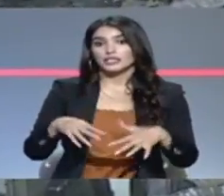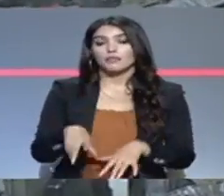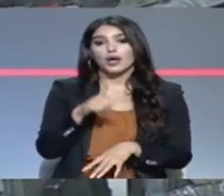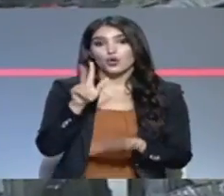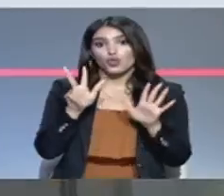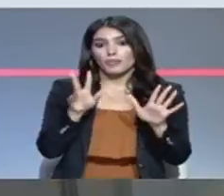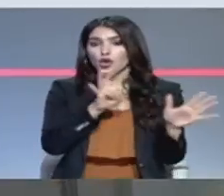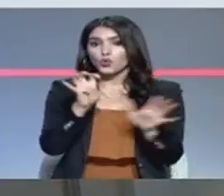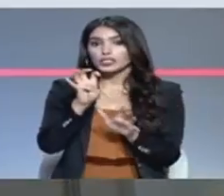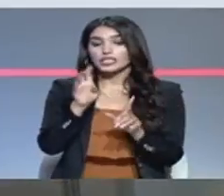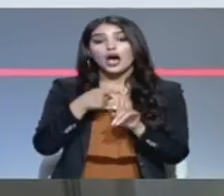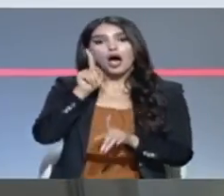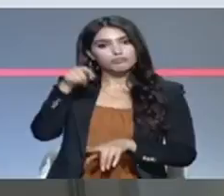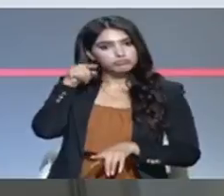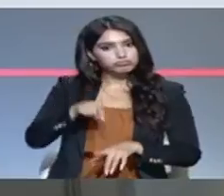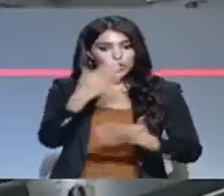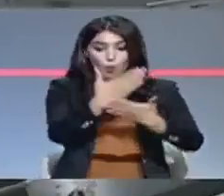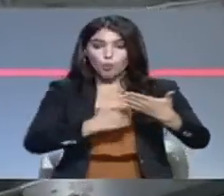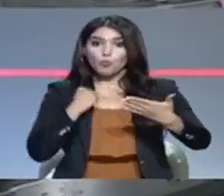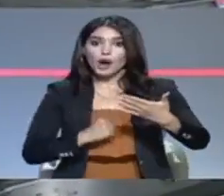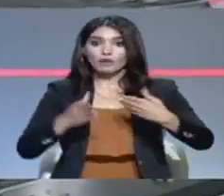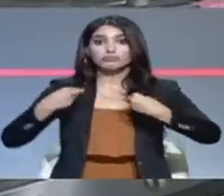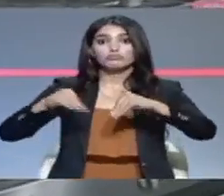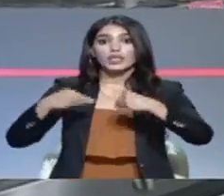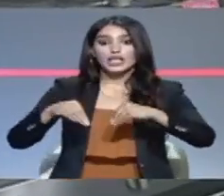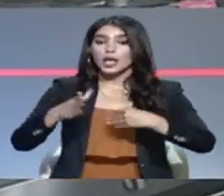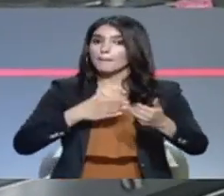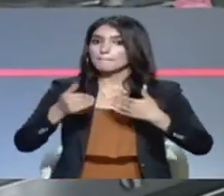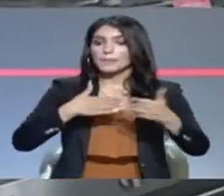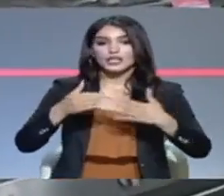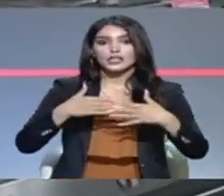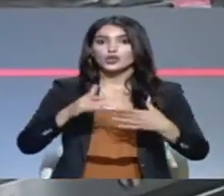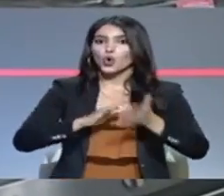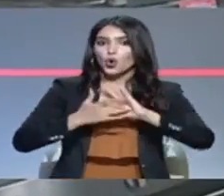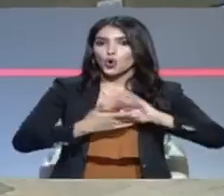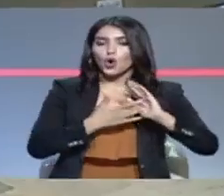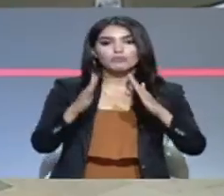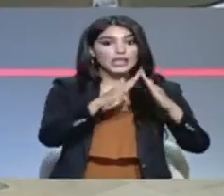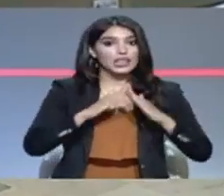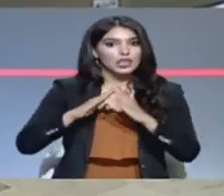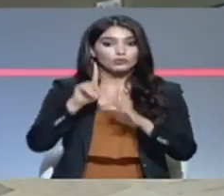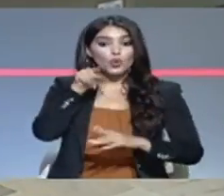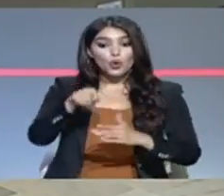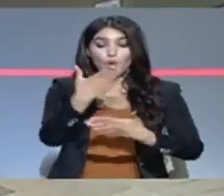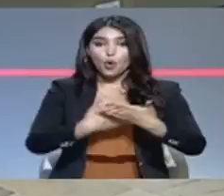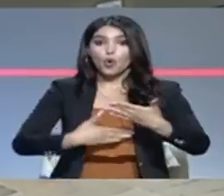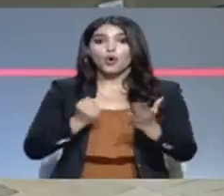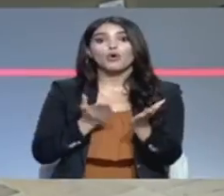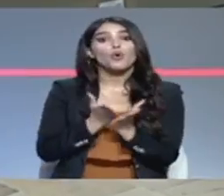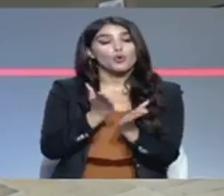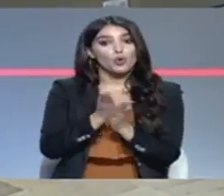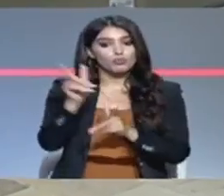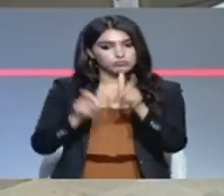98 900 ألف تم إقرار إجبارية الضمان التعاقدي للآلات الإلكترومنزلية، ويضبط هذا العقد حقوق